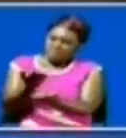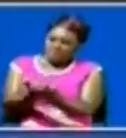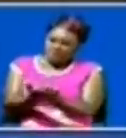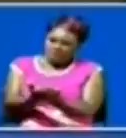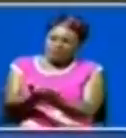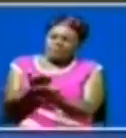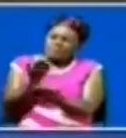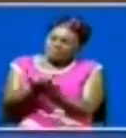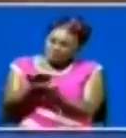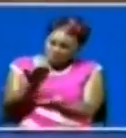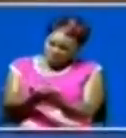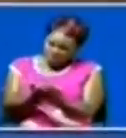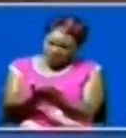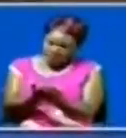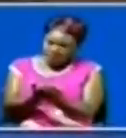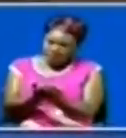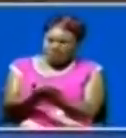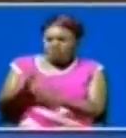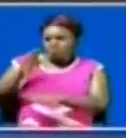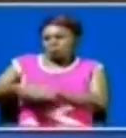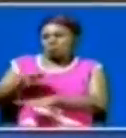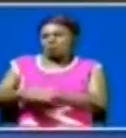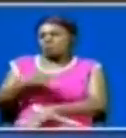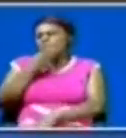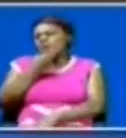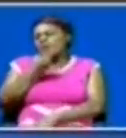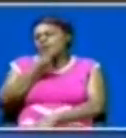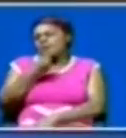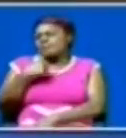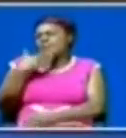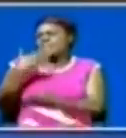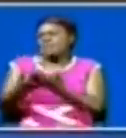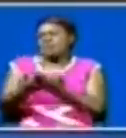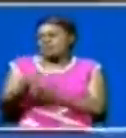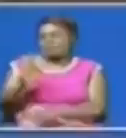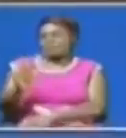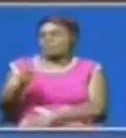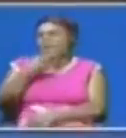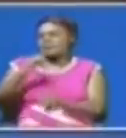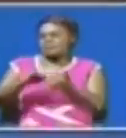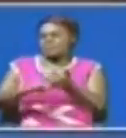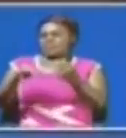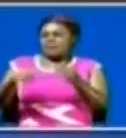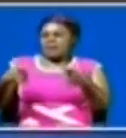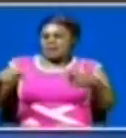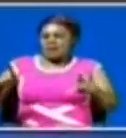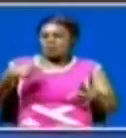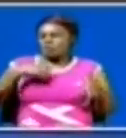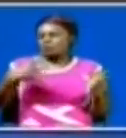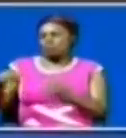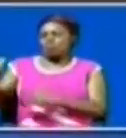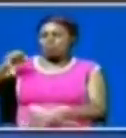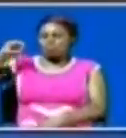na akawa a very good man. Ninashukuru yeye sana. Alinikubalia niende